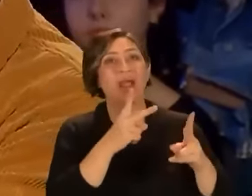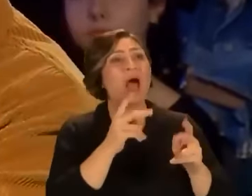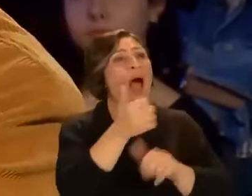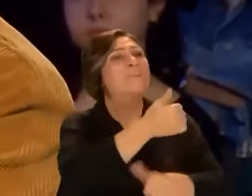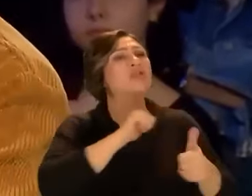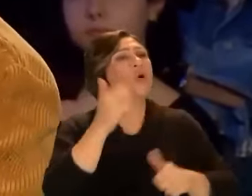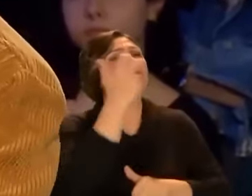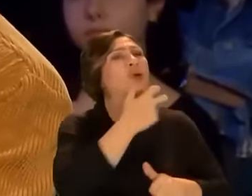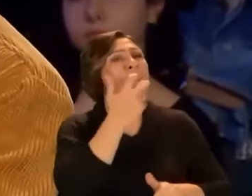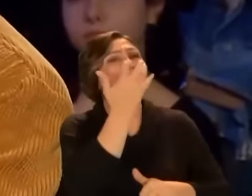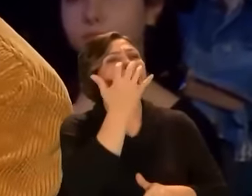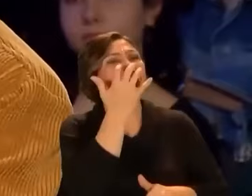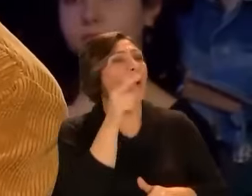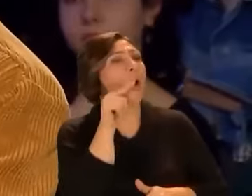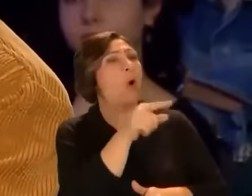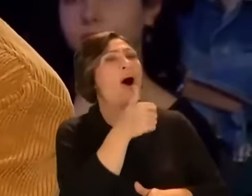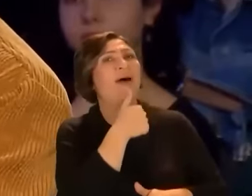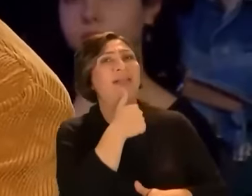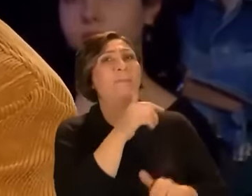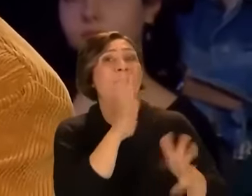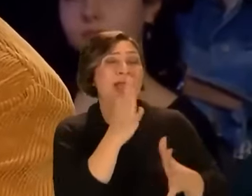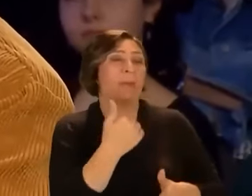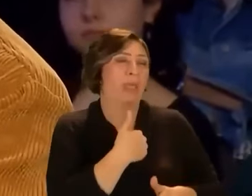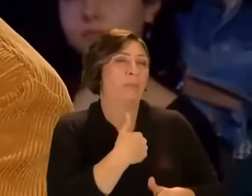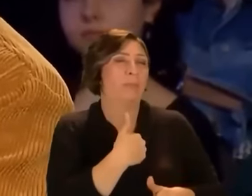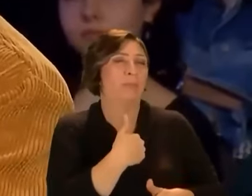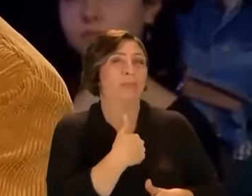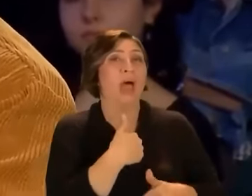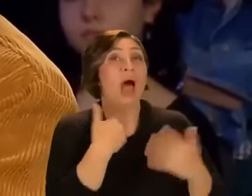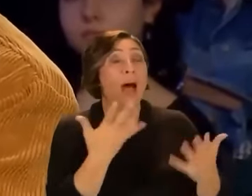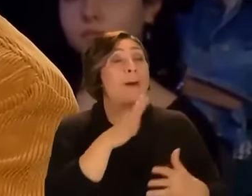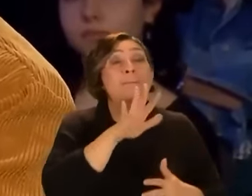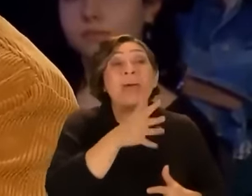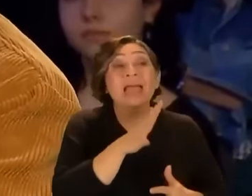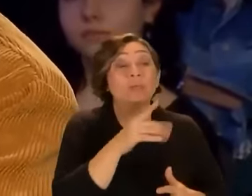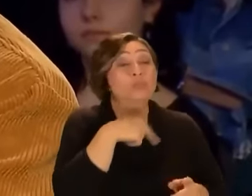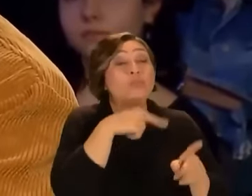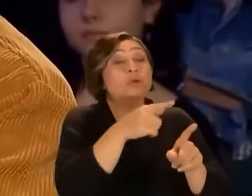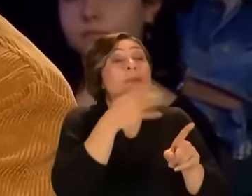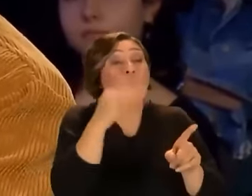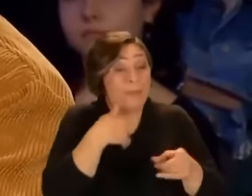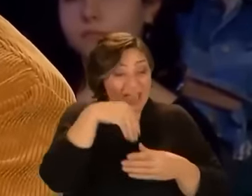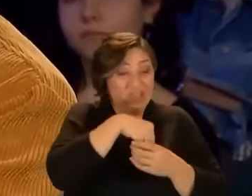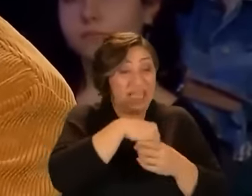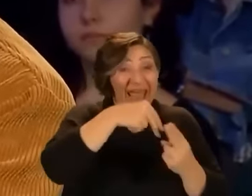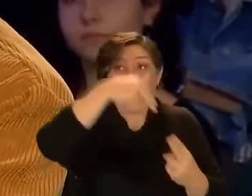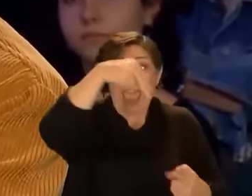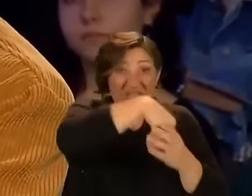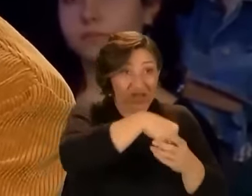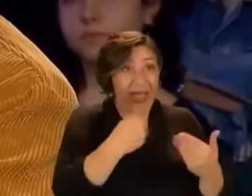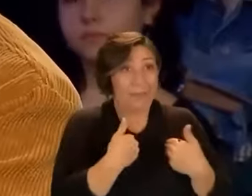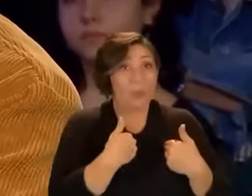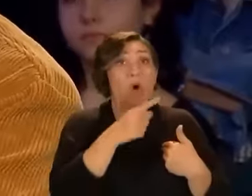amatör müzisyenlerin beklediği o adam belki de benim. Ama belki de bunu ben bilemem. İçindeyim çünkü. Hikayenin